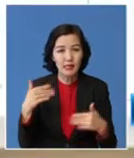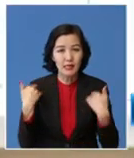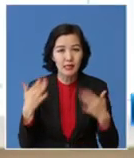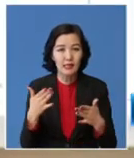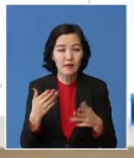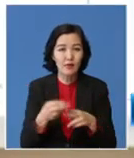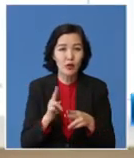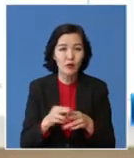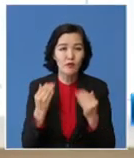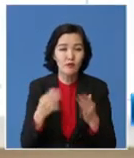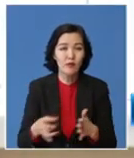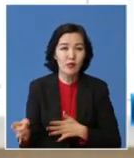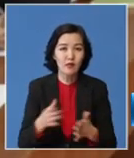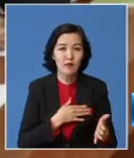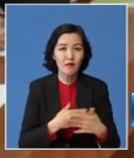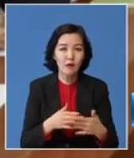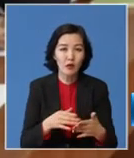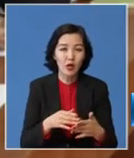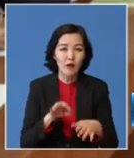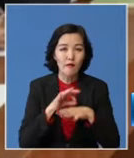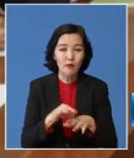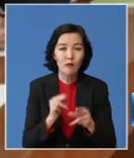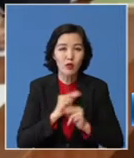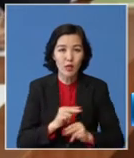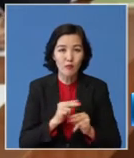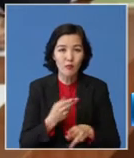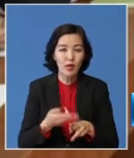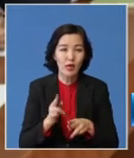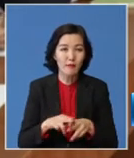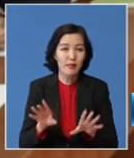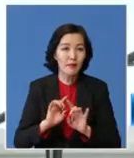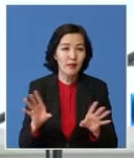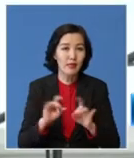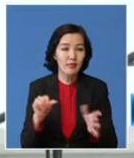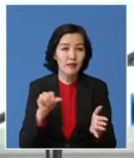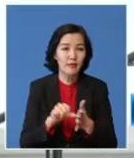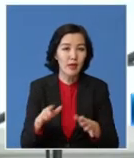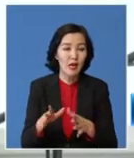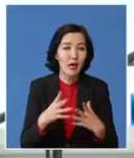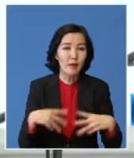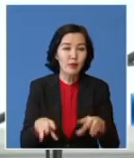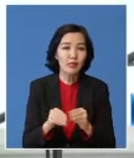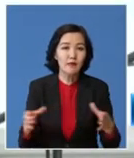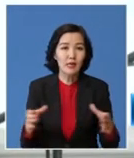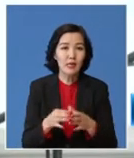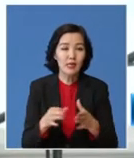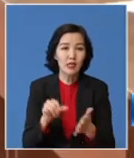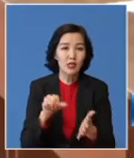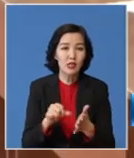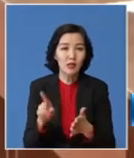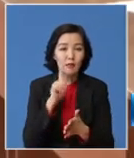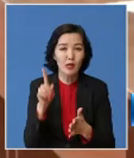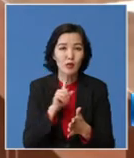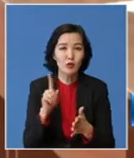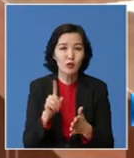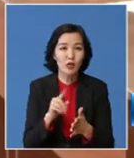рамках которого сегодня в районе активно ведутся работы. Об этом рассказали председатели общественных организаций, члены